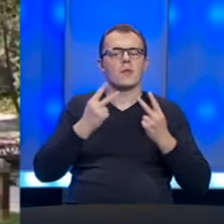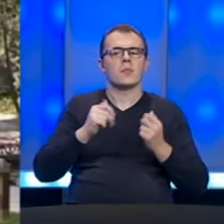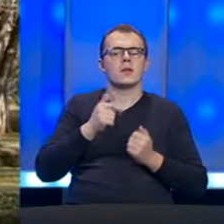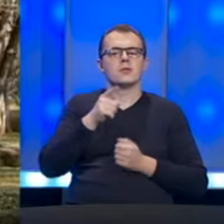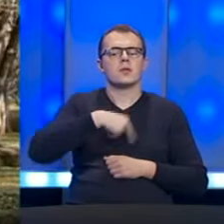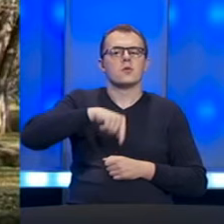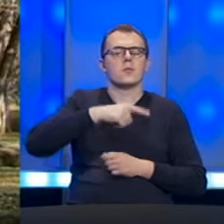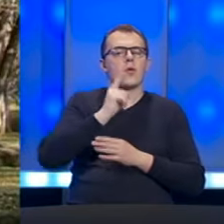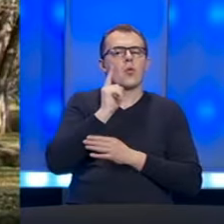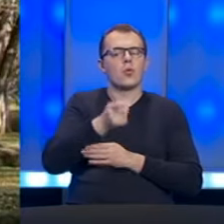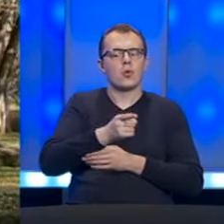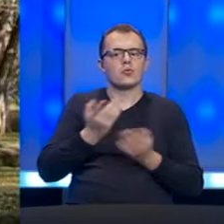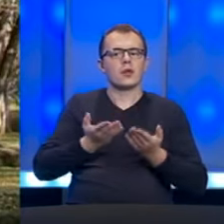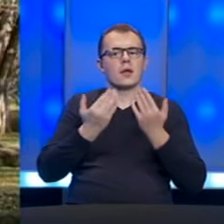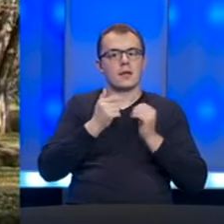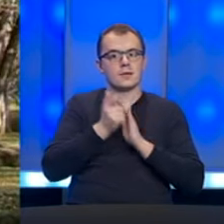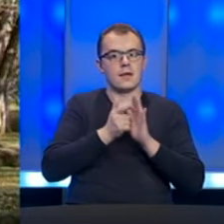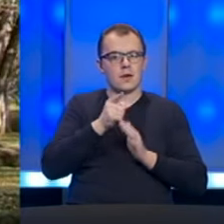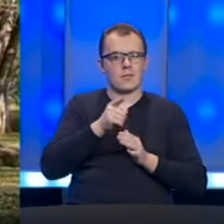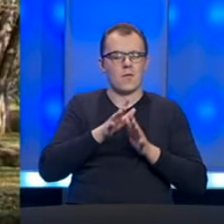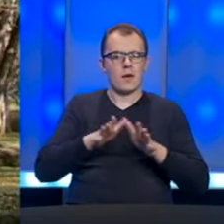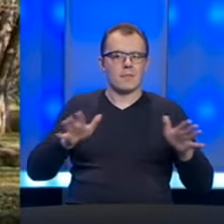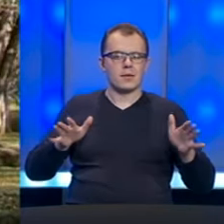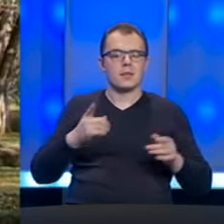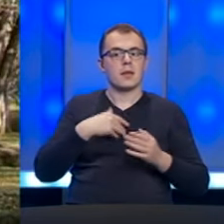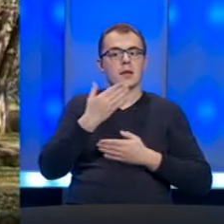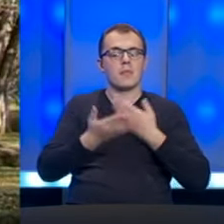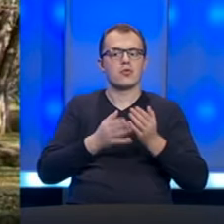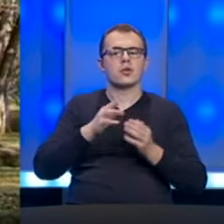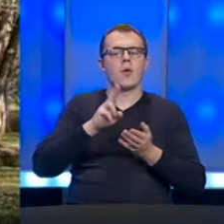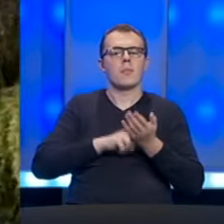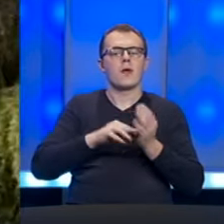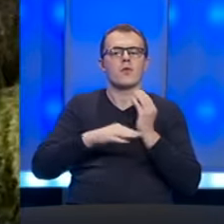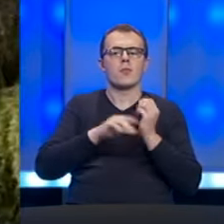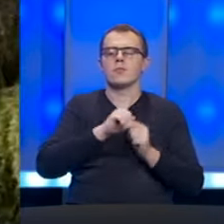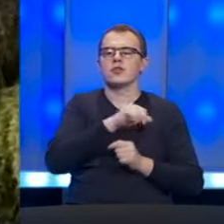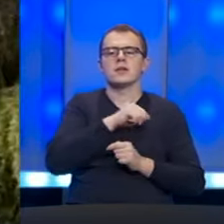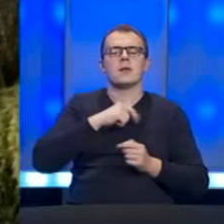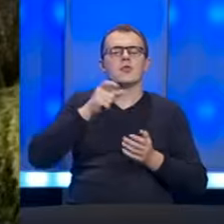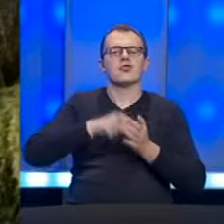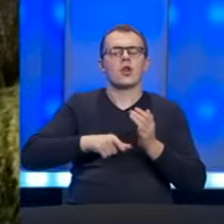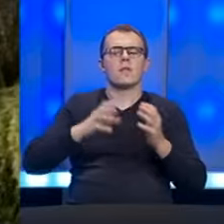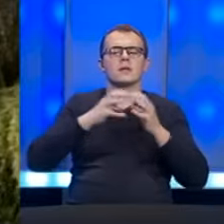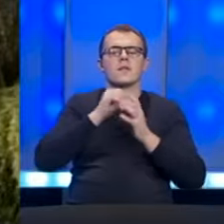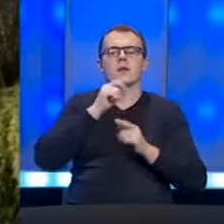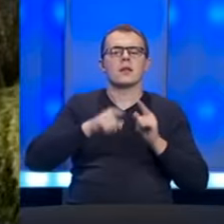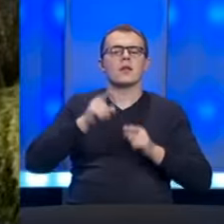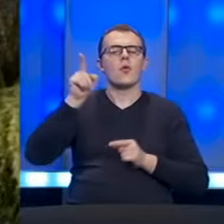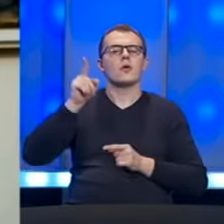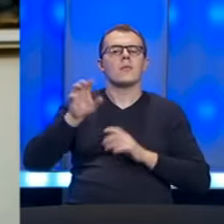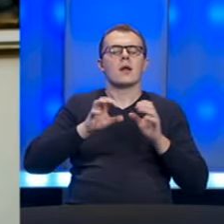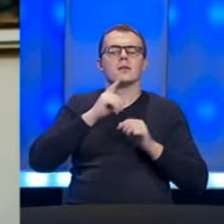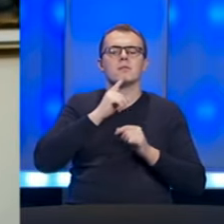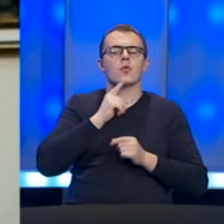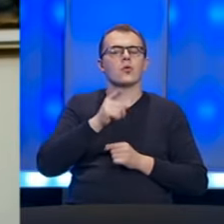mi odlučili da za vrijeme ove pandemije da pružimo pravnu pomoć ne samo članovima sindikata, nego i onim radnicima